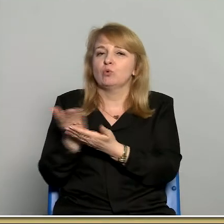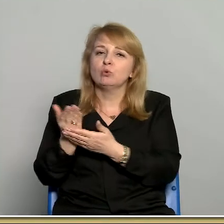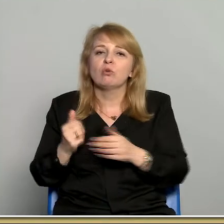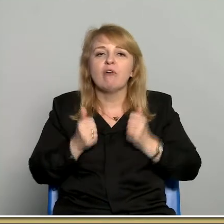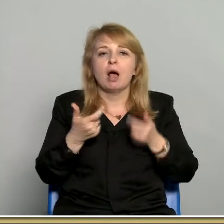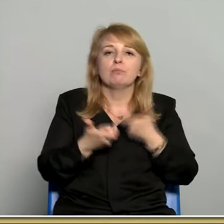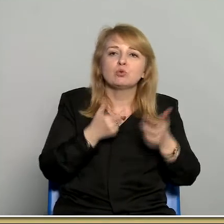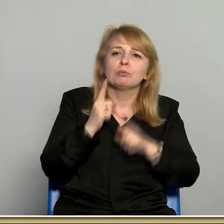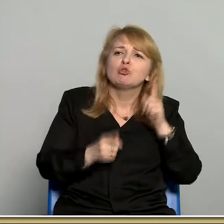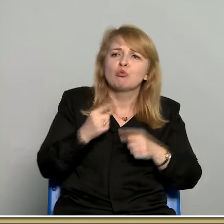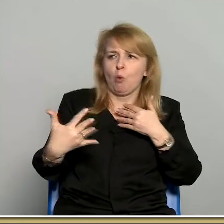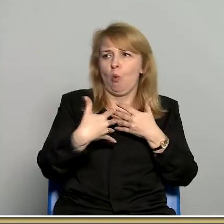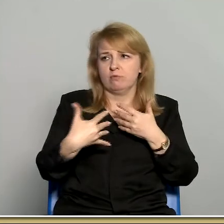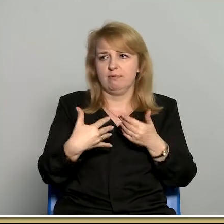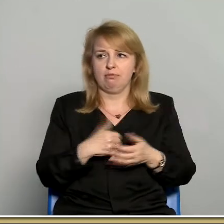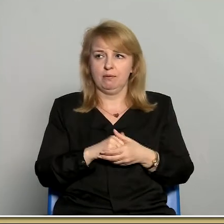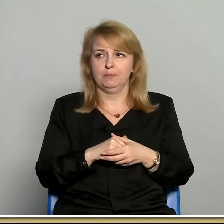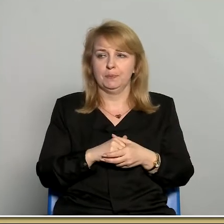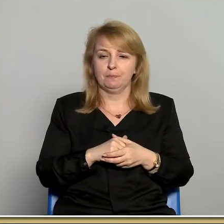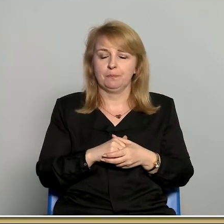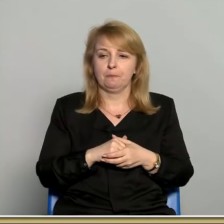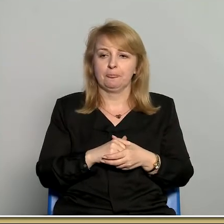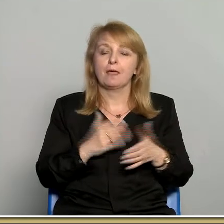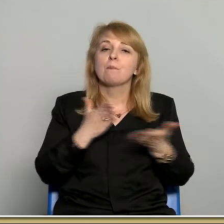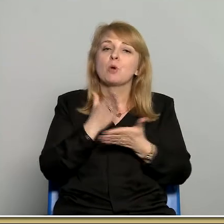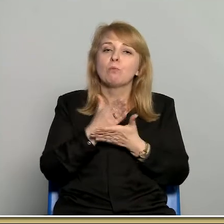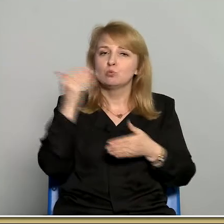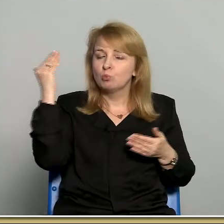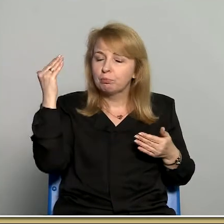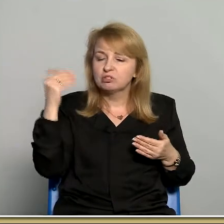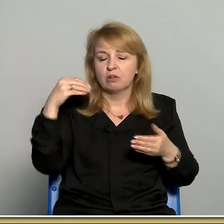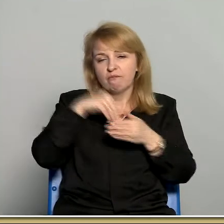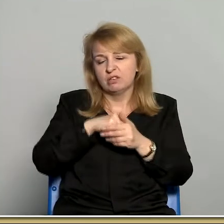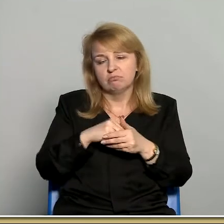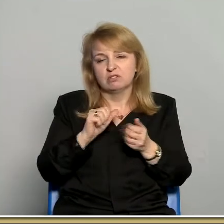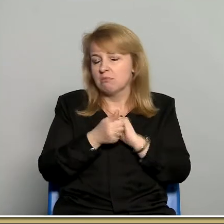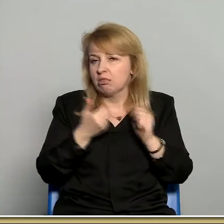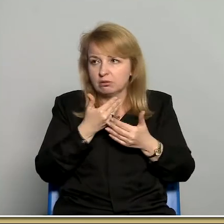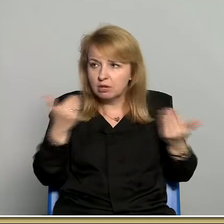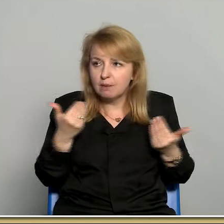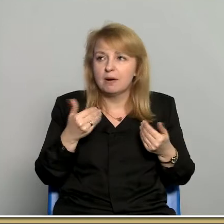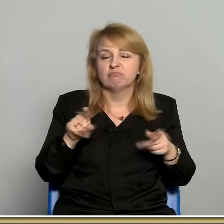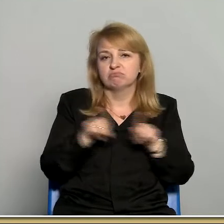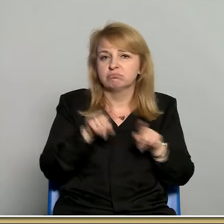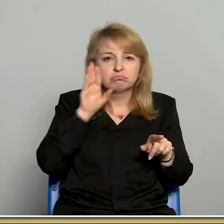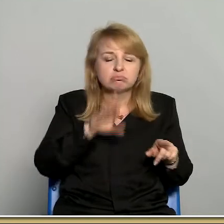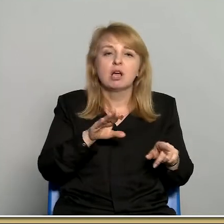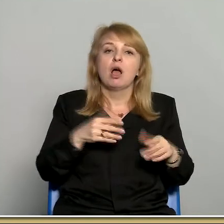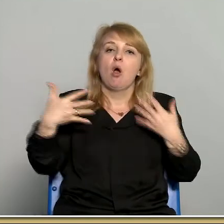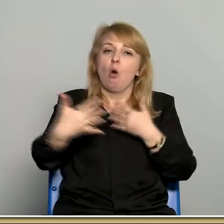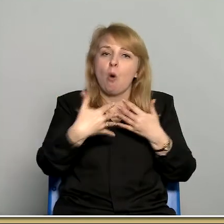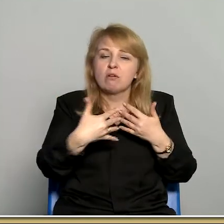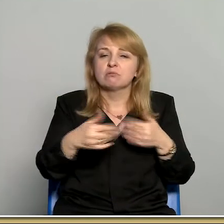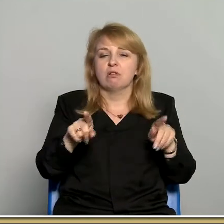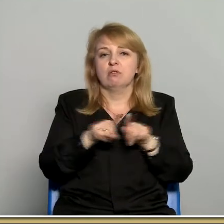je w miarę szybko ocenić. Pomoc publiczna w tym zakresie się nic nie zmienia w stosunku do tego, co było. Ocena będzie